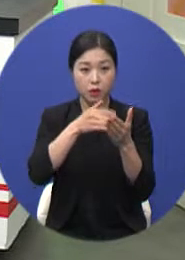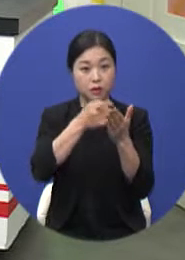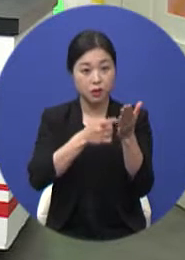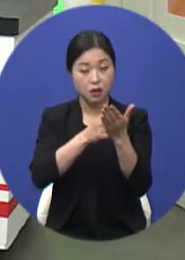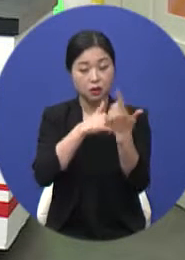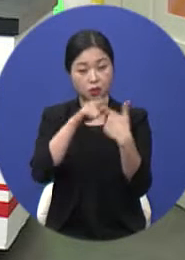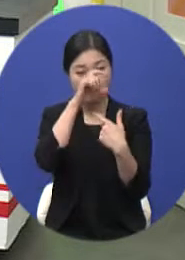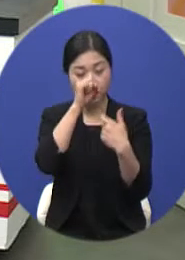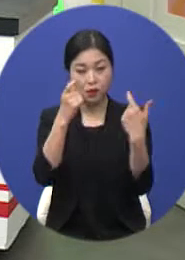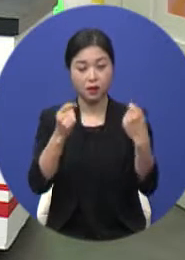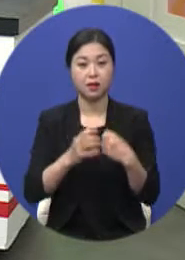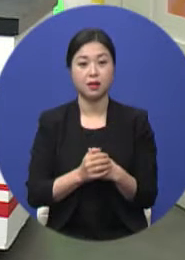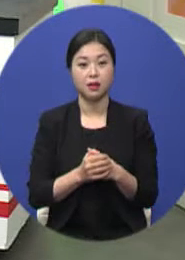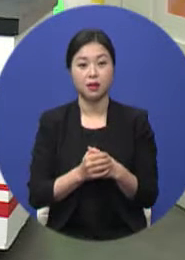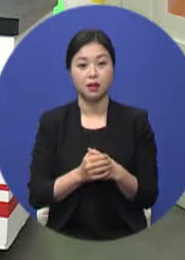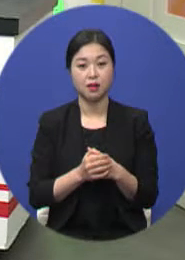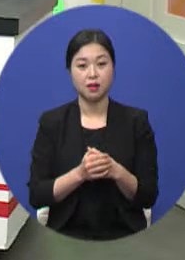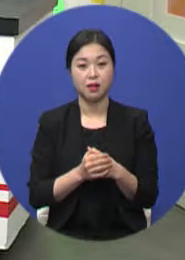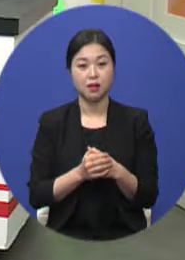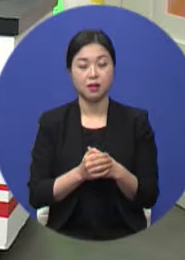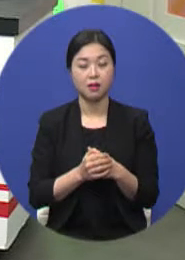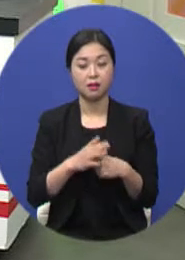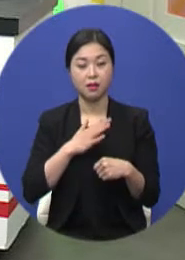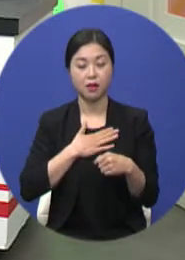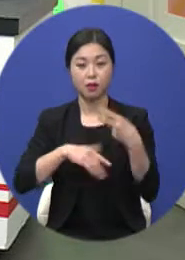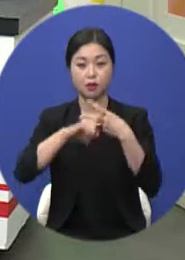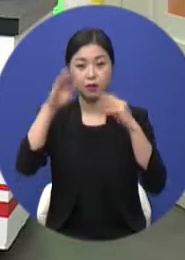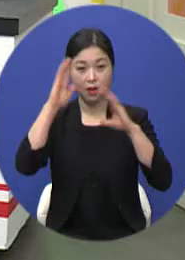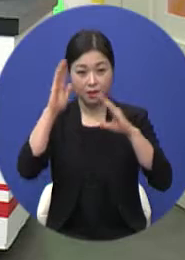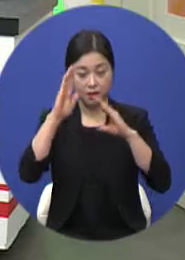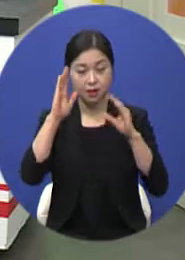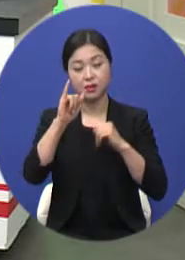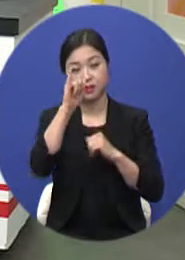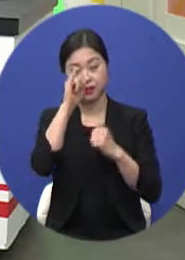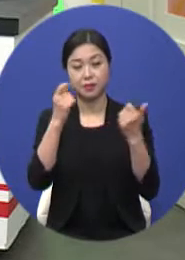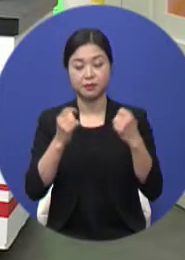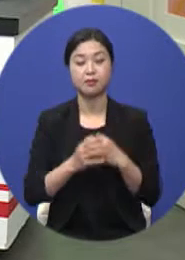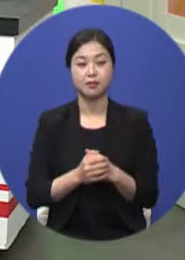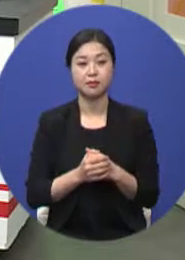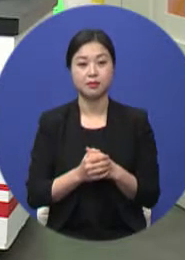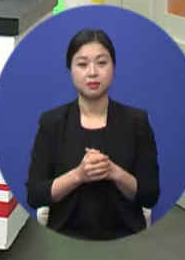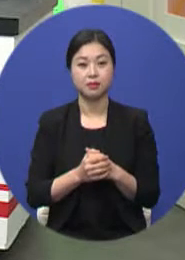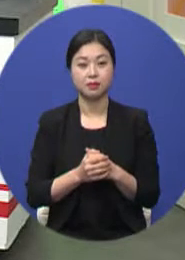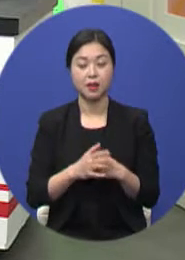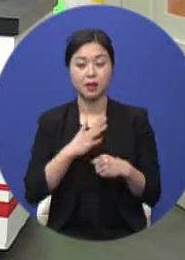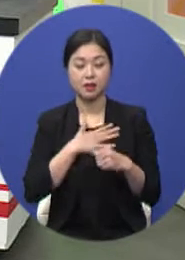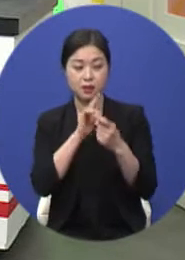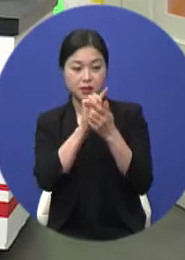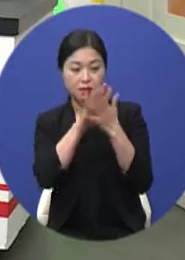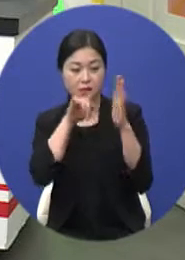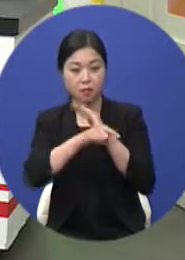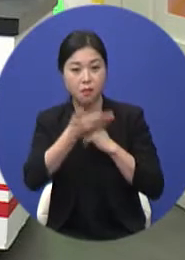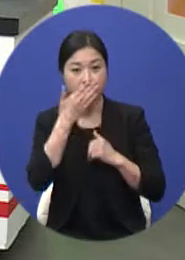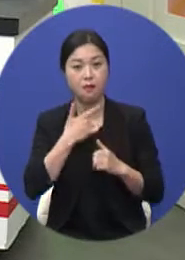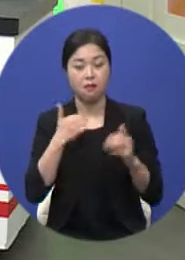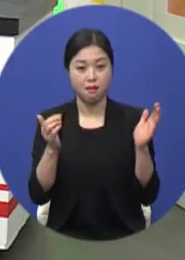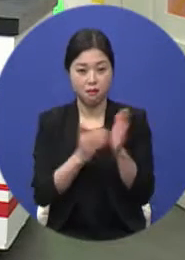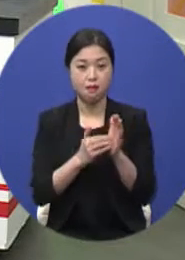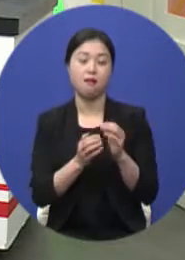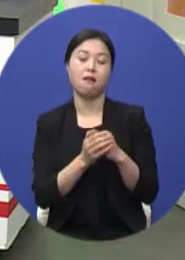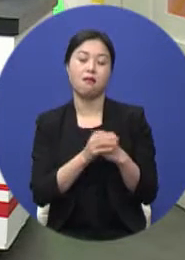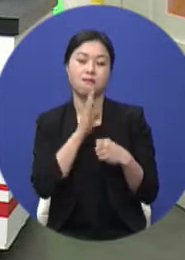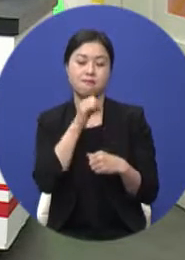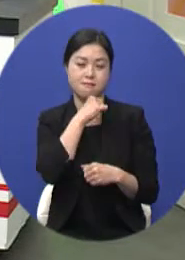좋아하겠네요. 우리 막둥이가. 알겠습니다. 있었어요. 아, 그 아주 네. 제가 가서 직접 먹어봤어요. 끝내줍니다. 아, 어떤